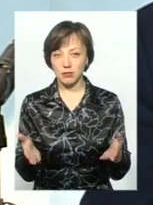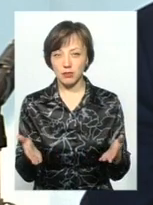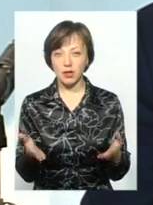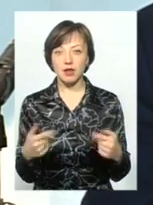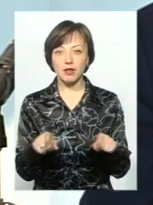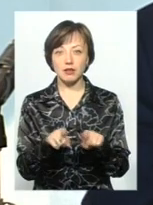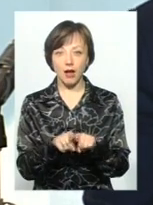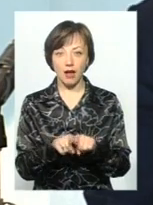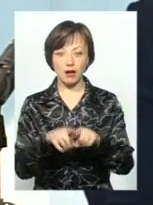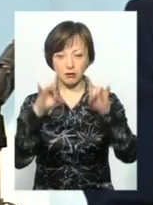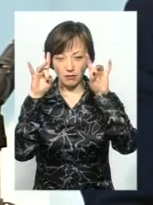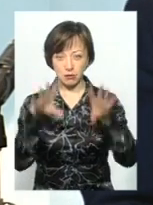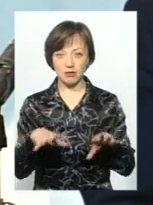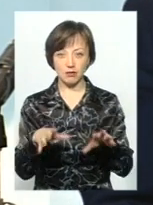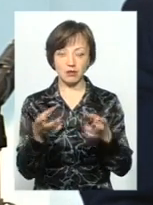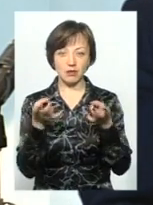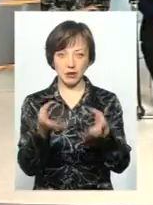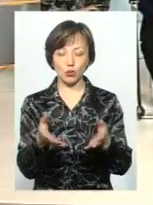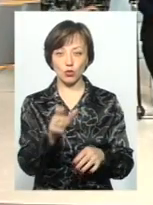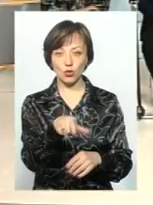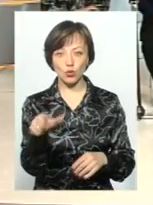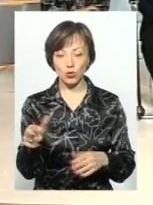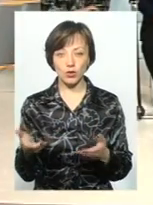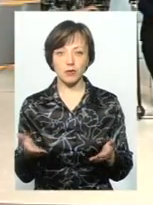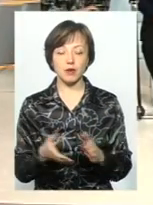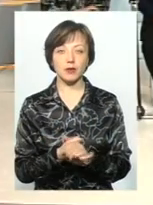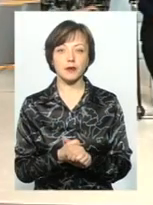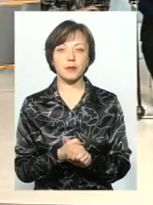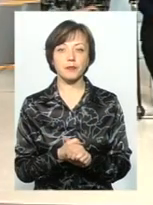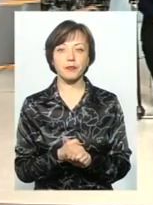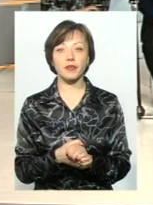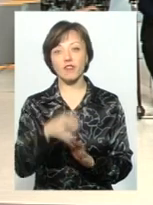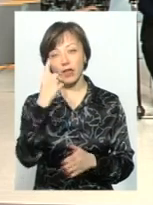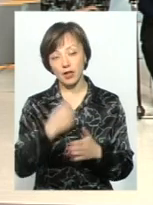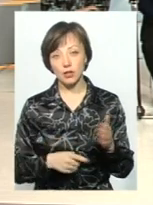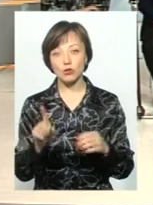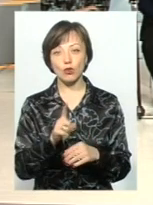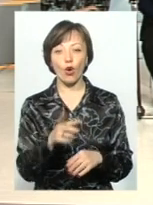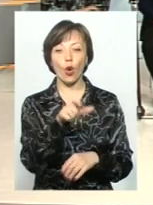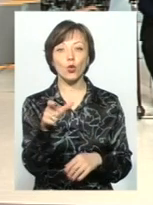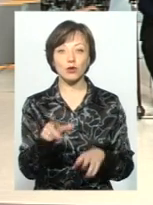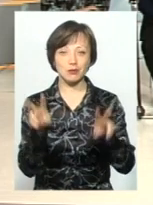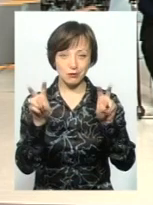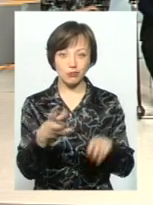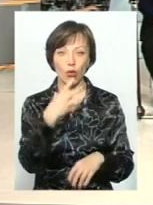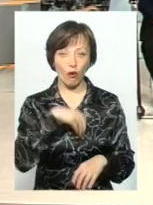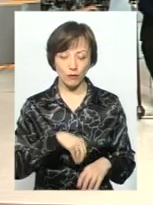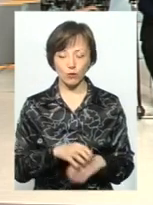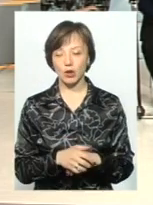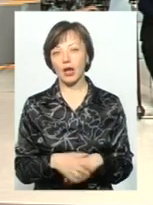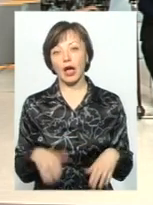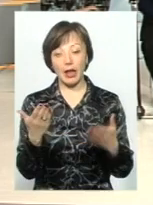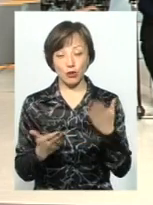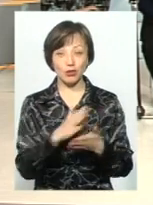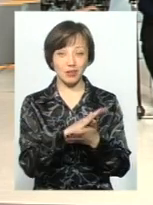так, як сніг на голову кинули людям, в надії, знову ж я скажу так, в надії, що проковтнуть. Тому якщо такі способи в